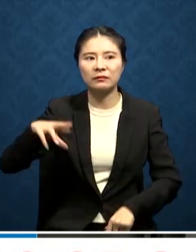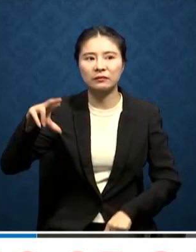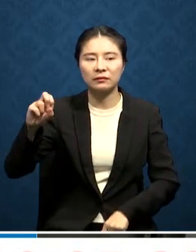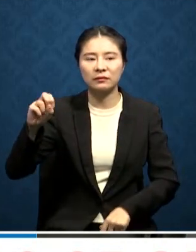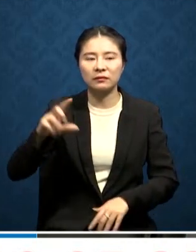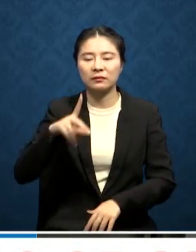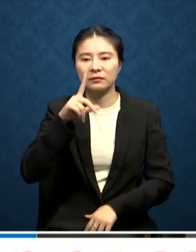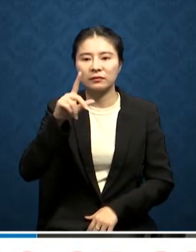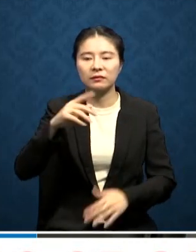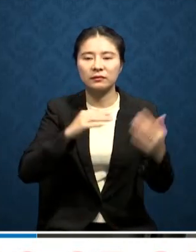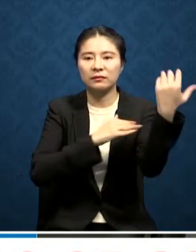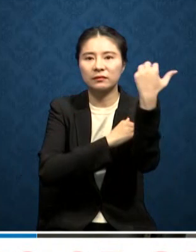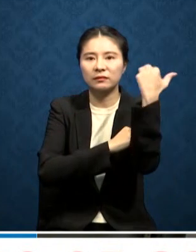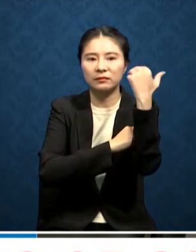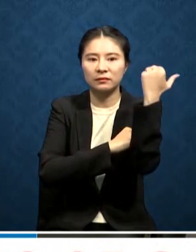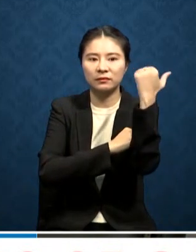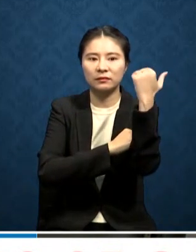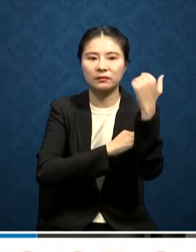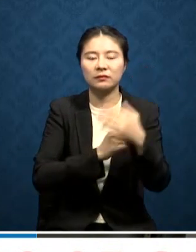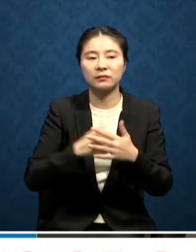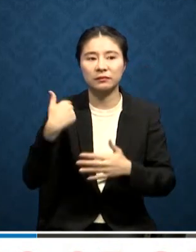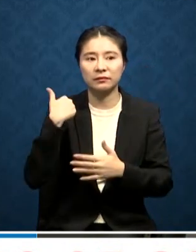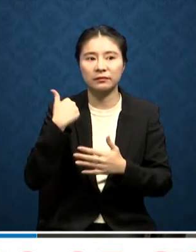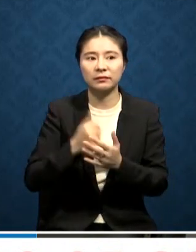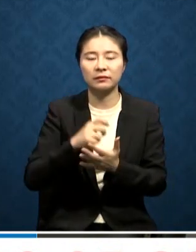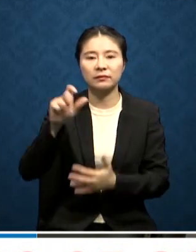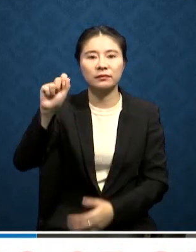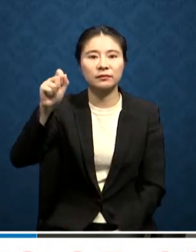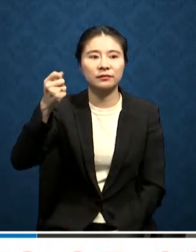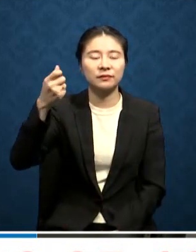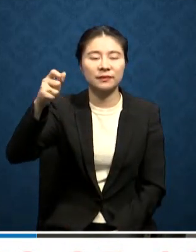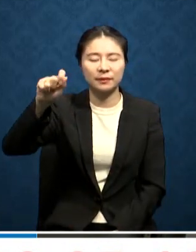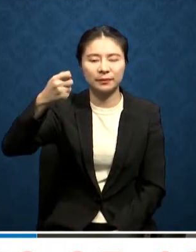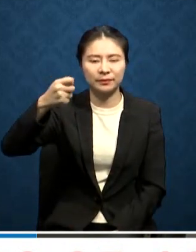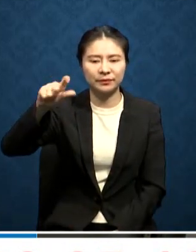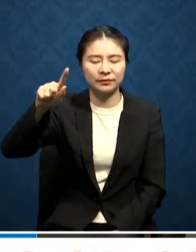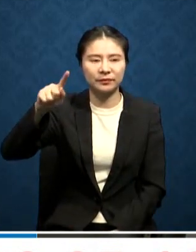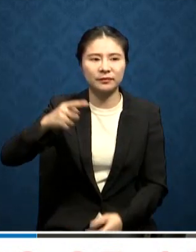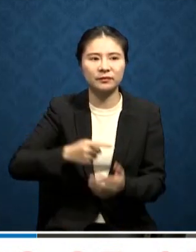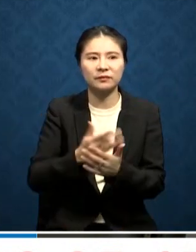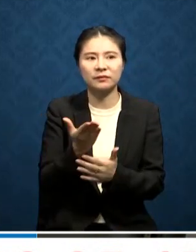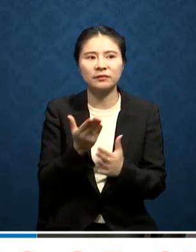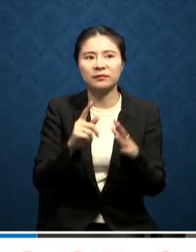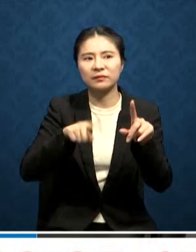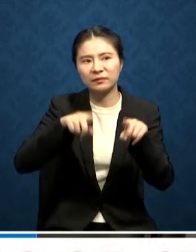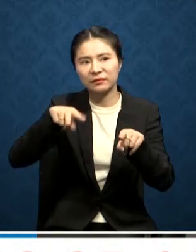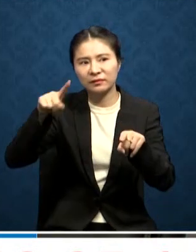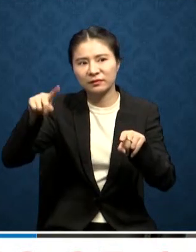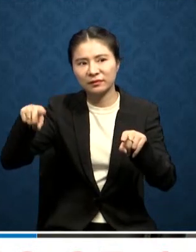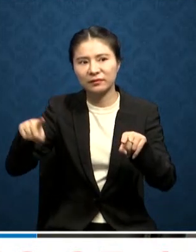ครับทราบว่าทีวีหรือสถานีายุรัฐสภาเี่ขอความถี่ท่านไปนาน